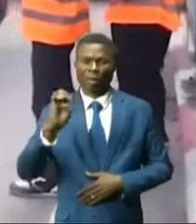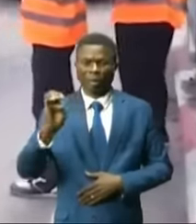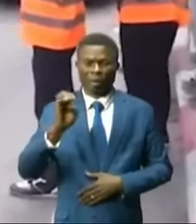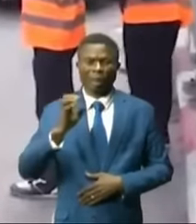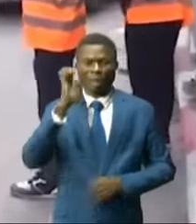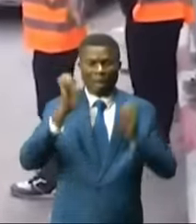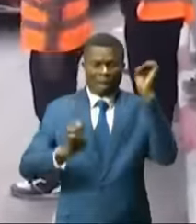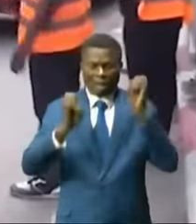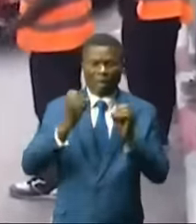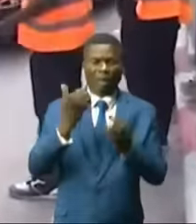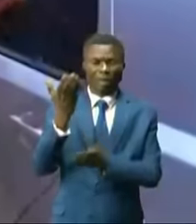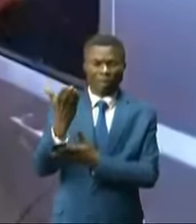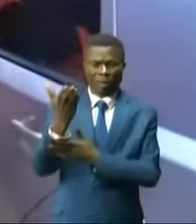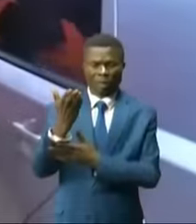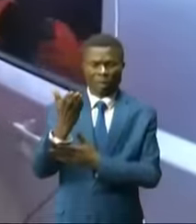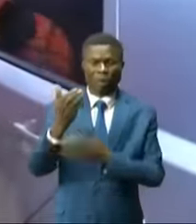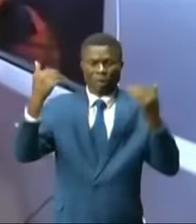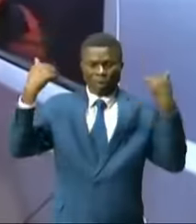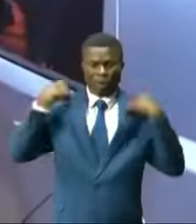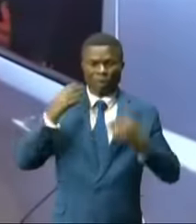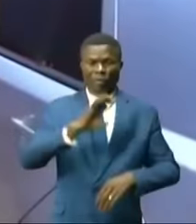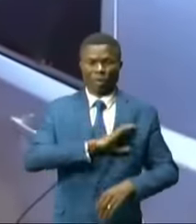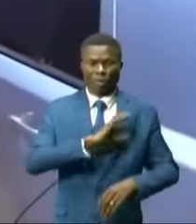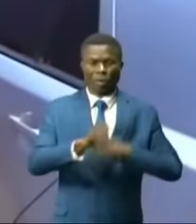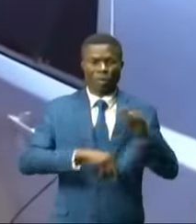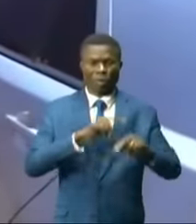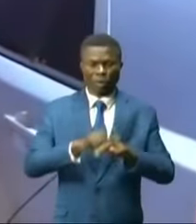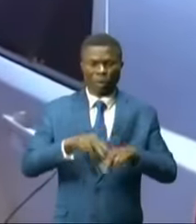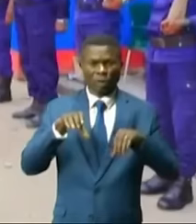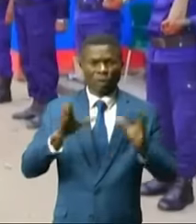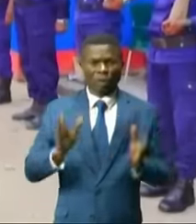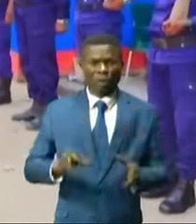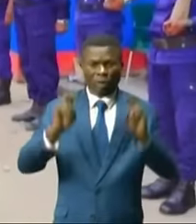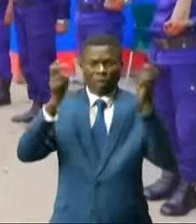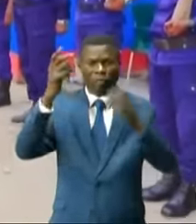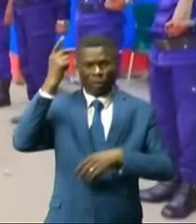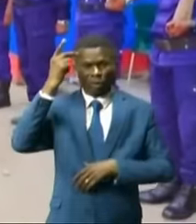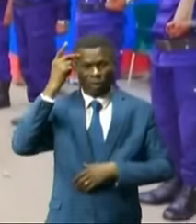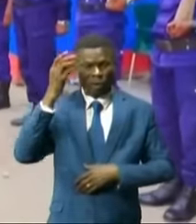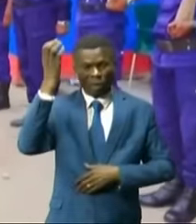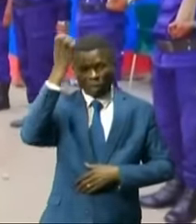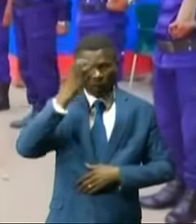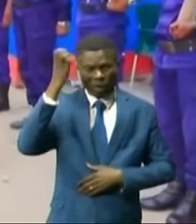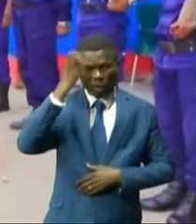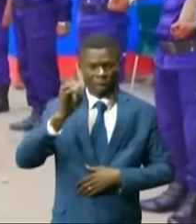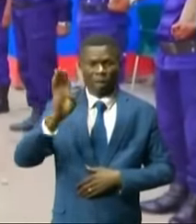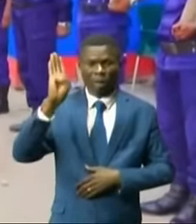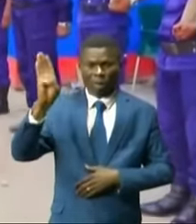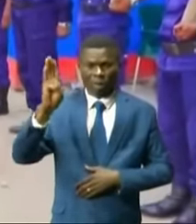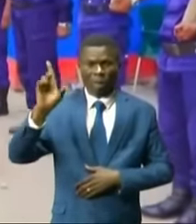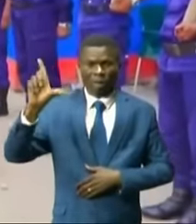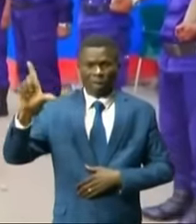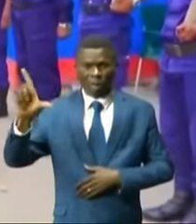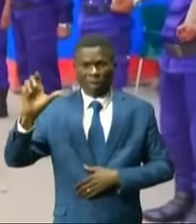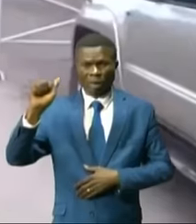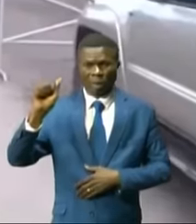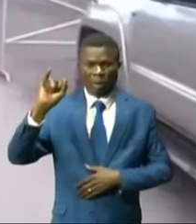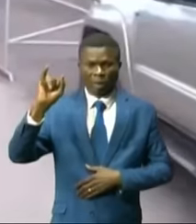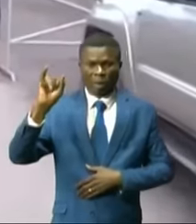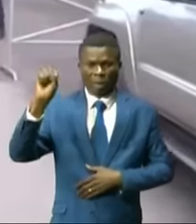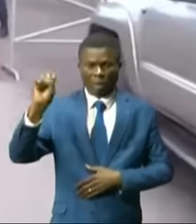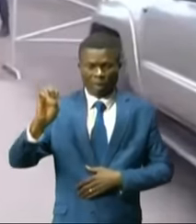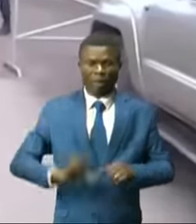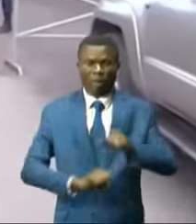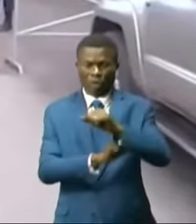et solliciter auprès du numéro 1 de la police nationale congolaise ville de Kinshasa, le général Blaise Mboula Kilimbalimba, un